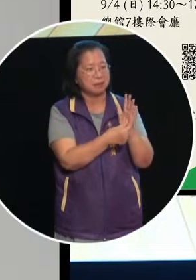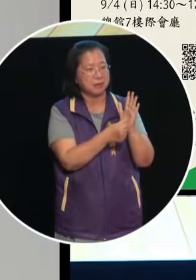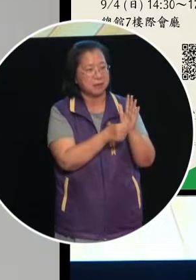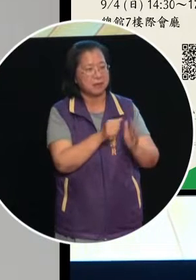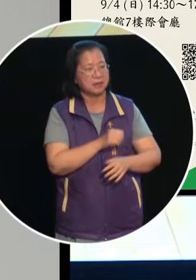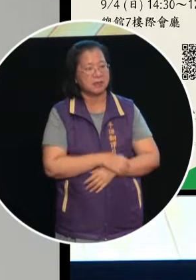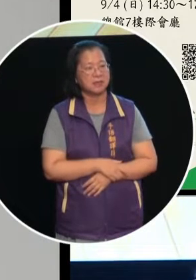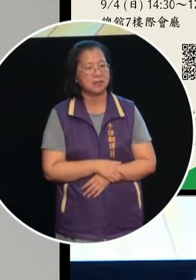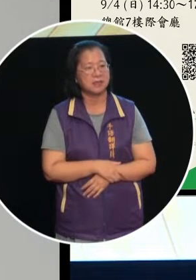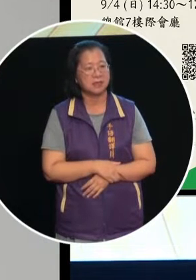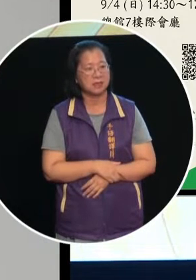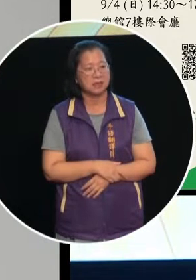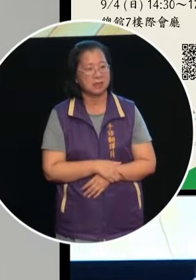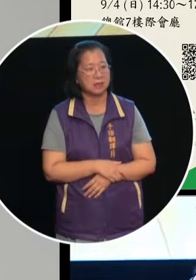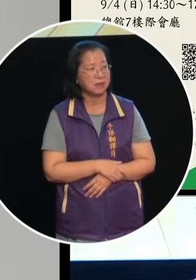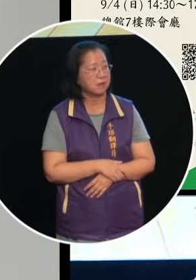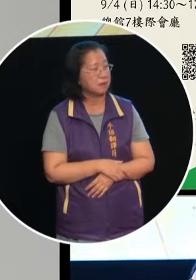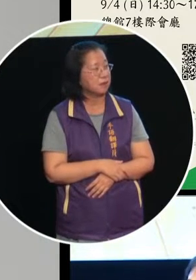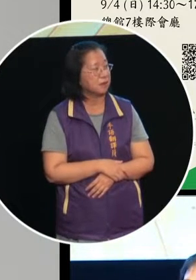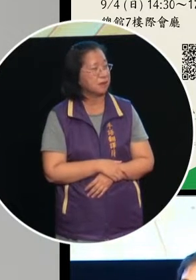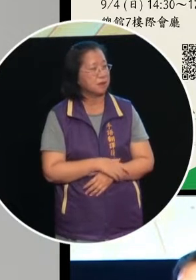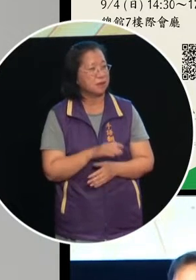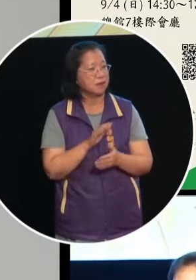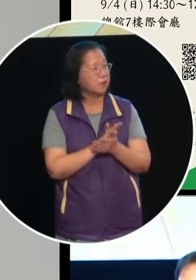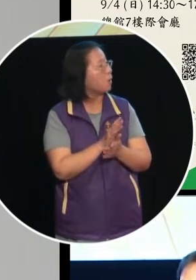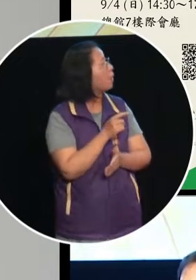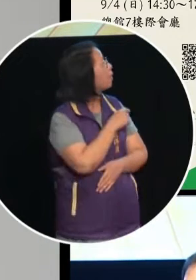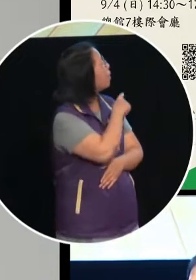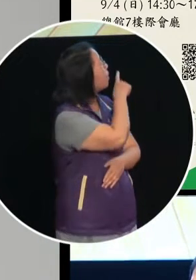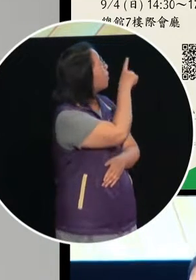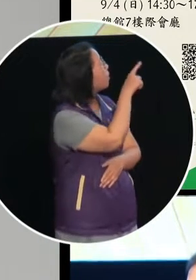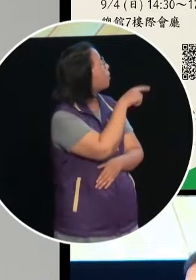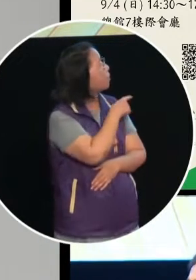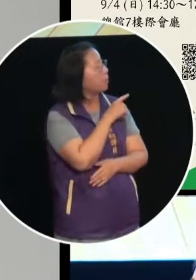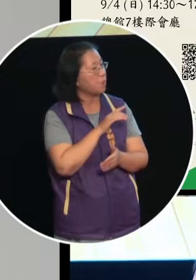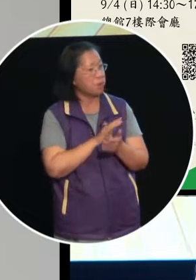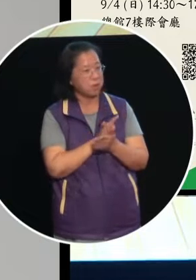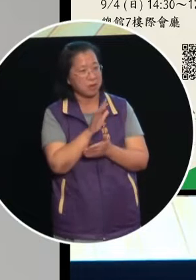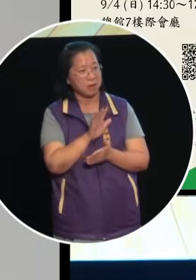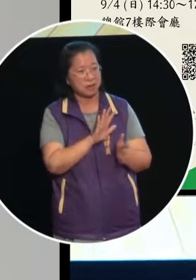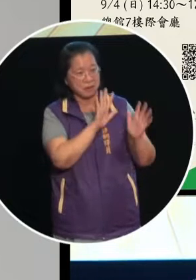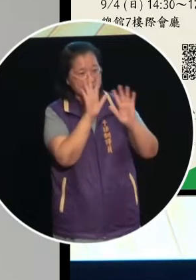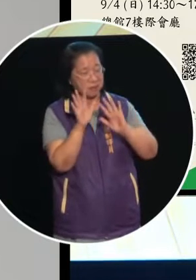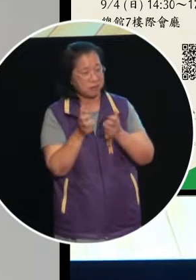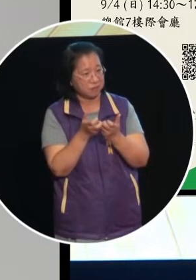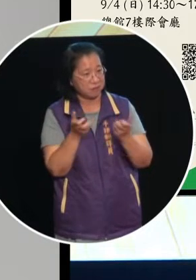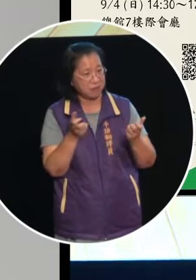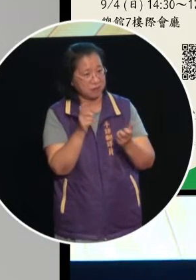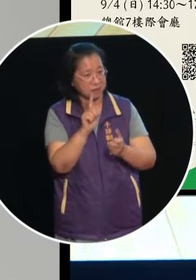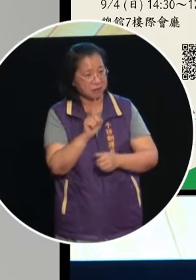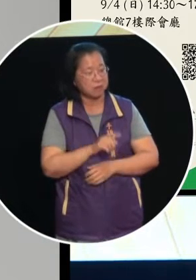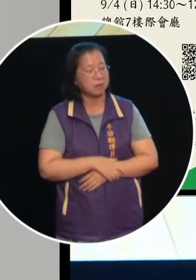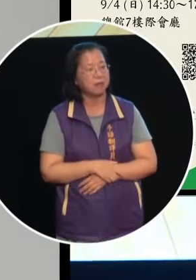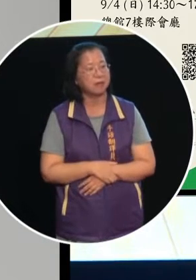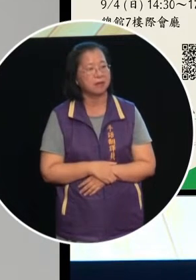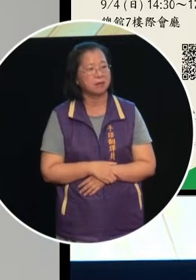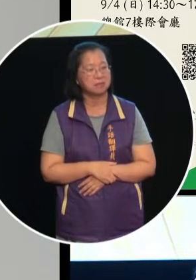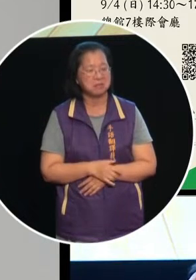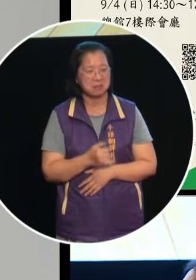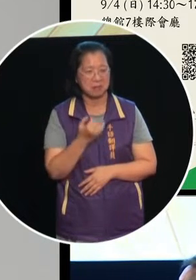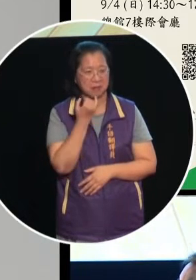清和派是有可能会未来会分裂，目前还没有分裂，但是还是有可